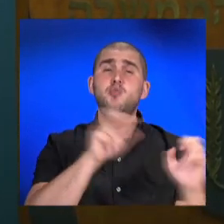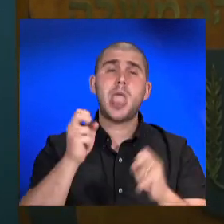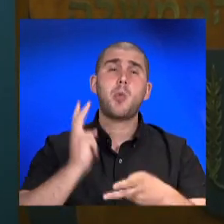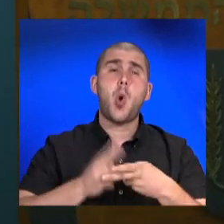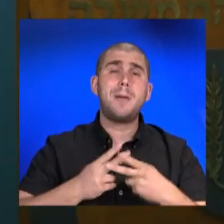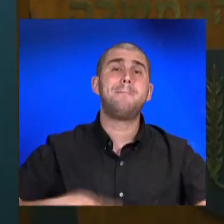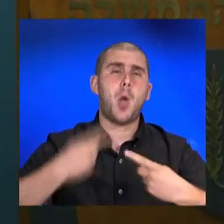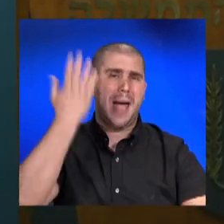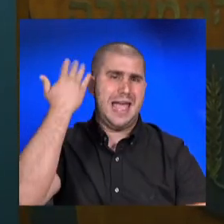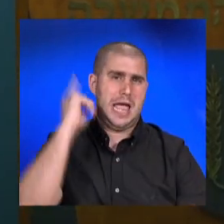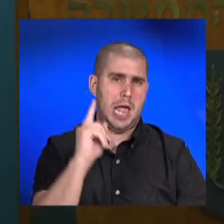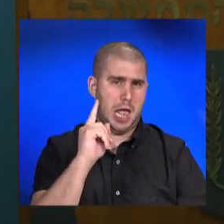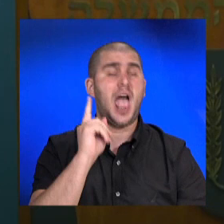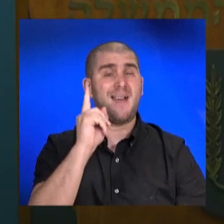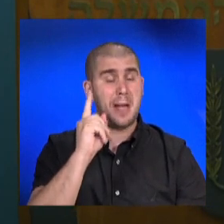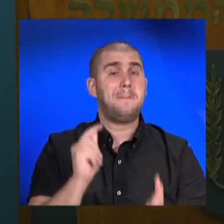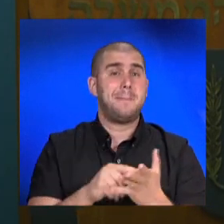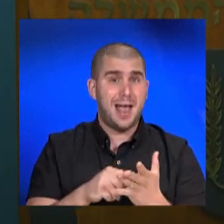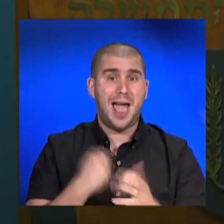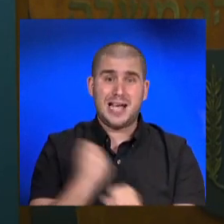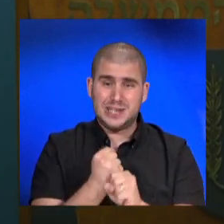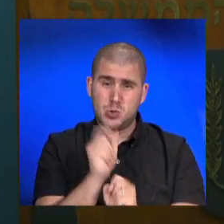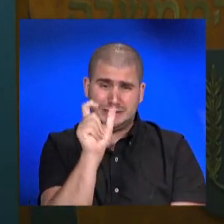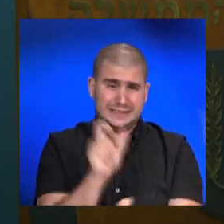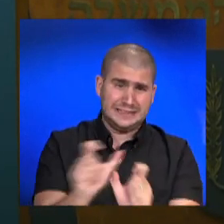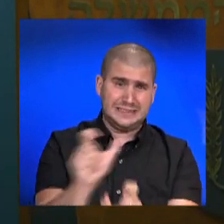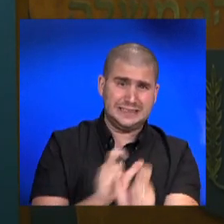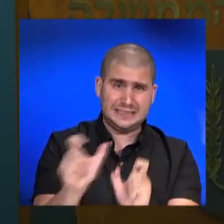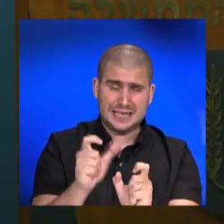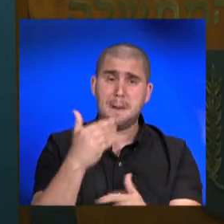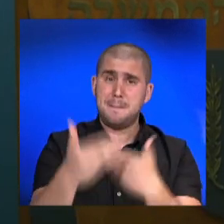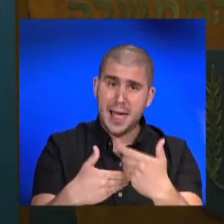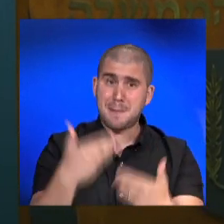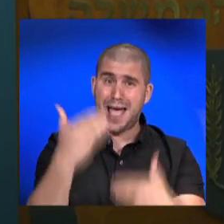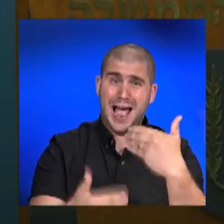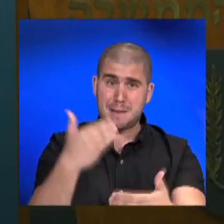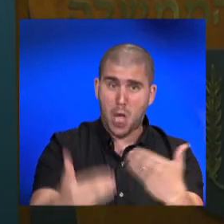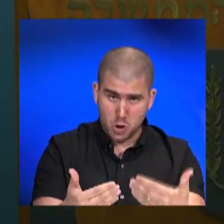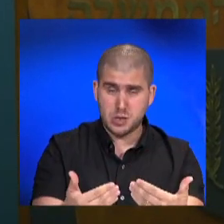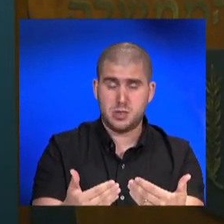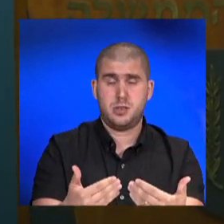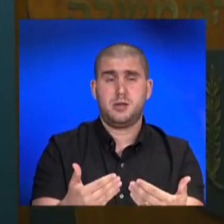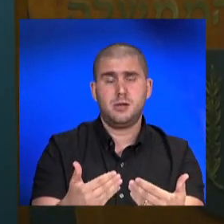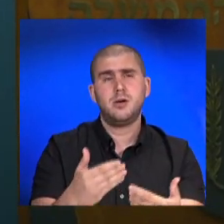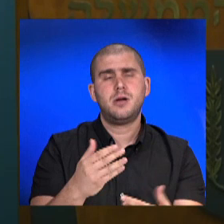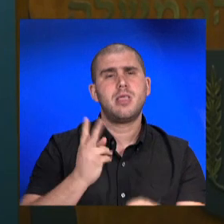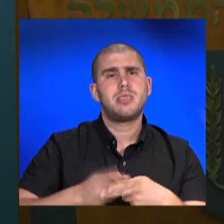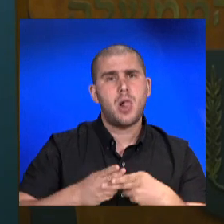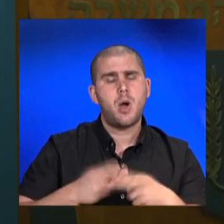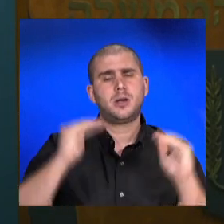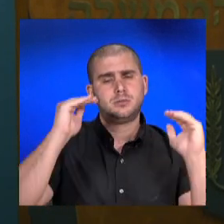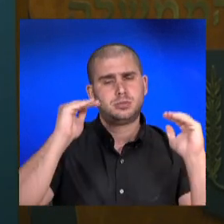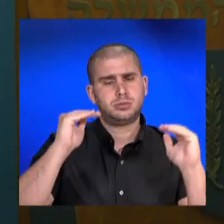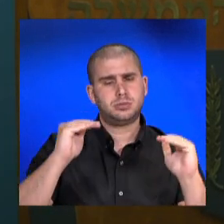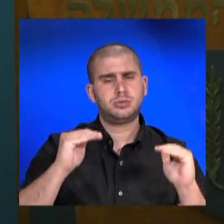אבל כיוון שנקטנו בצעדות המקבילות, בצעדים המקבילים, התחלואה התחילה לרדת